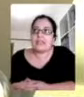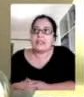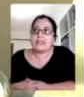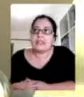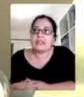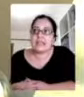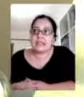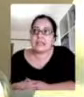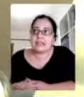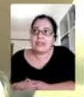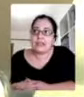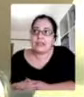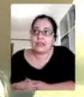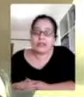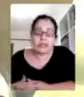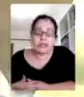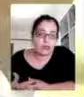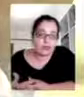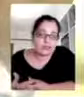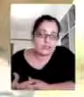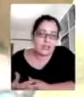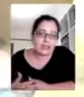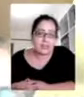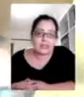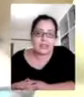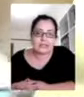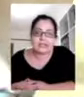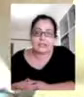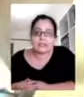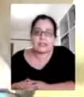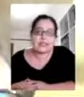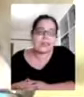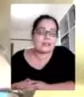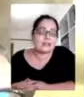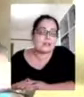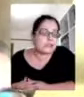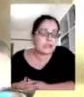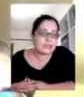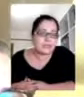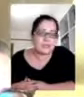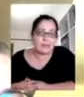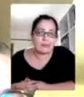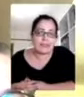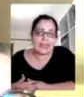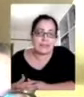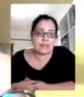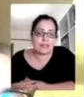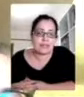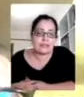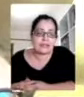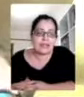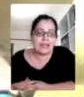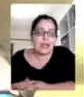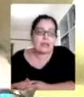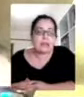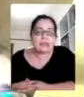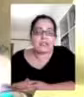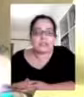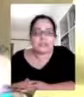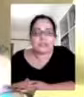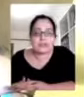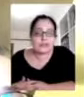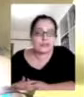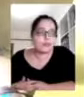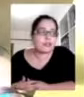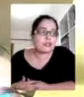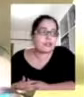yapmışlar. Kendisini sorgu odasına almışlar. Bir daha hiçbir şey getirmem moduna gelmişti yani. Ama bunun